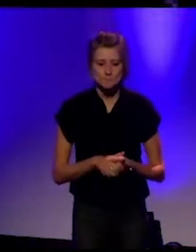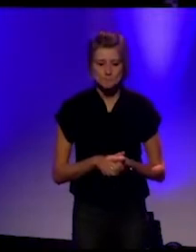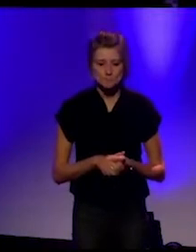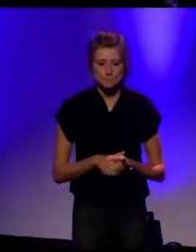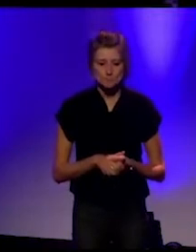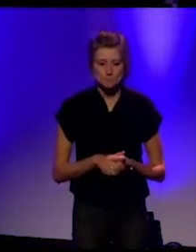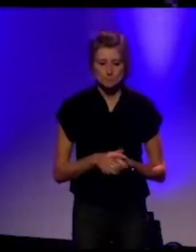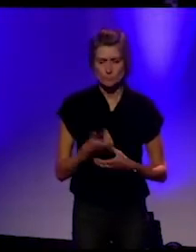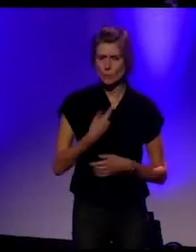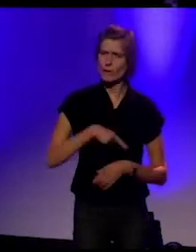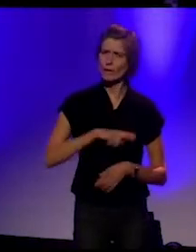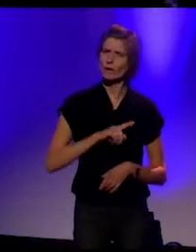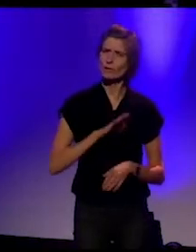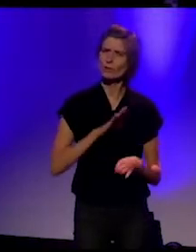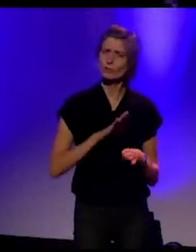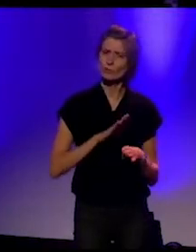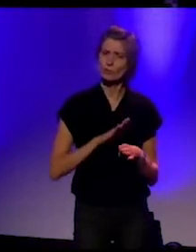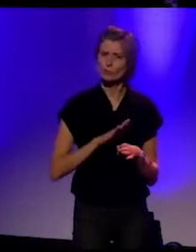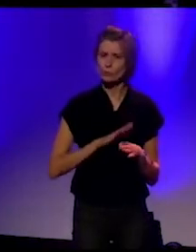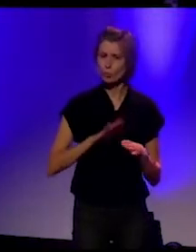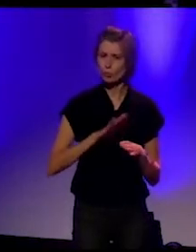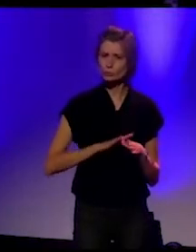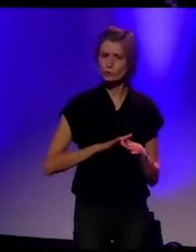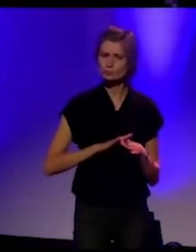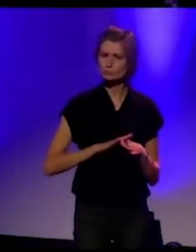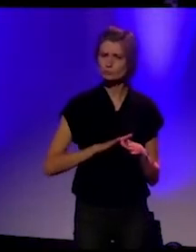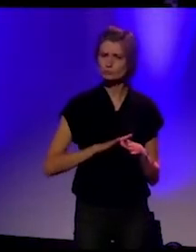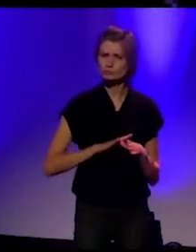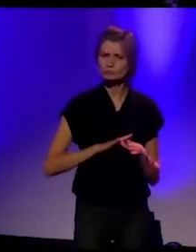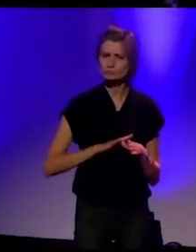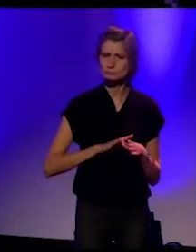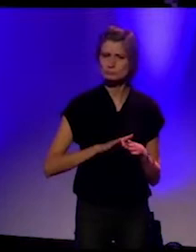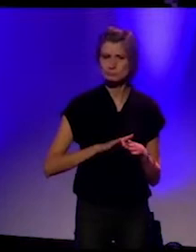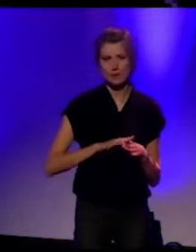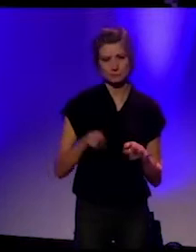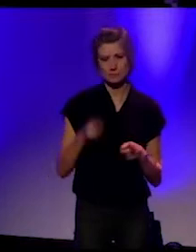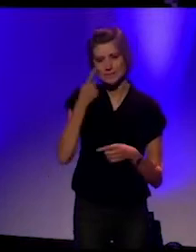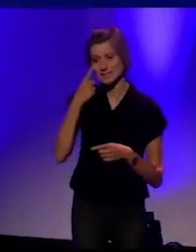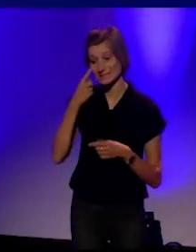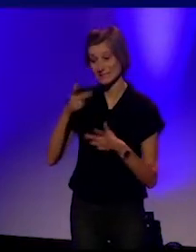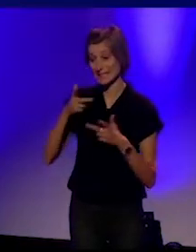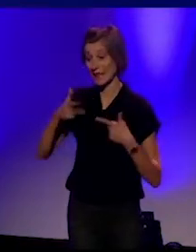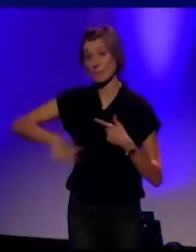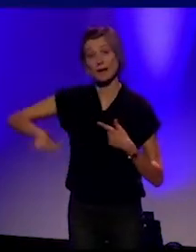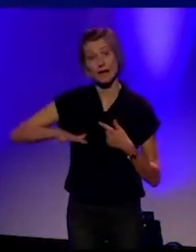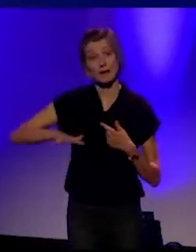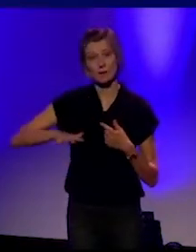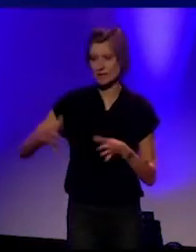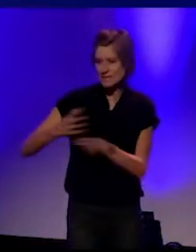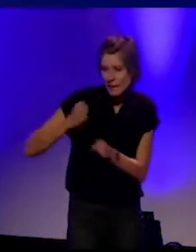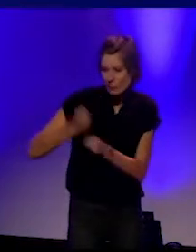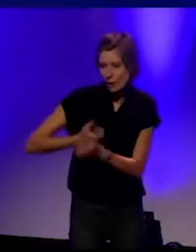Leveren wij voldoende in samenwerking met een geëngageerde samenleving bij